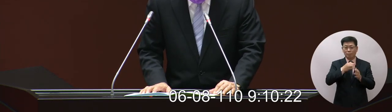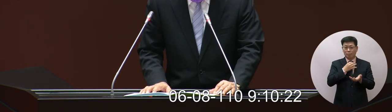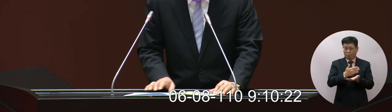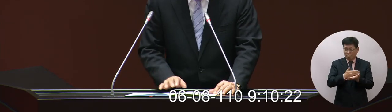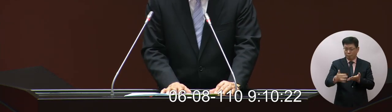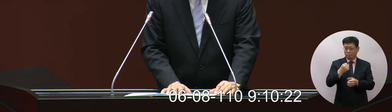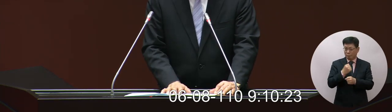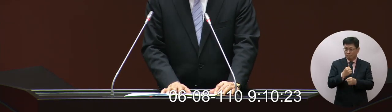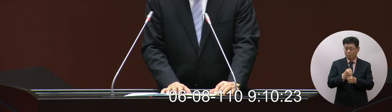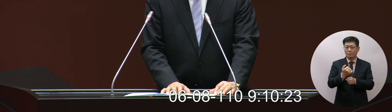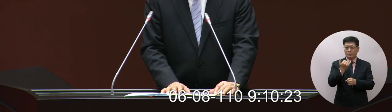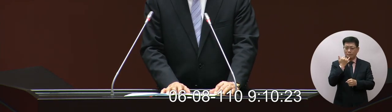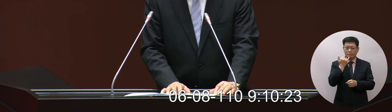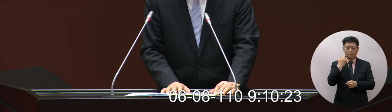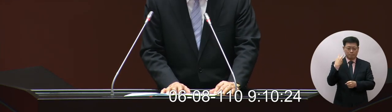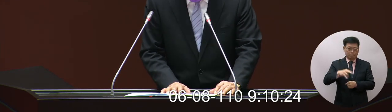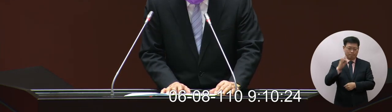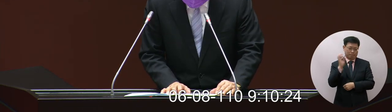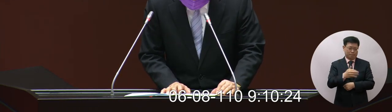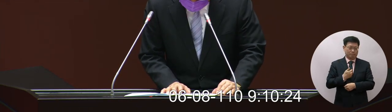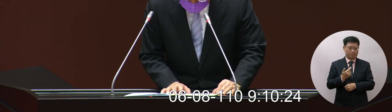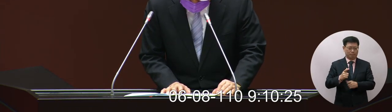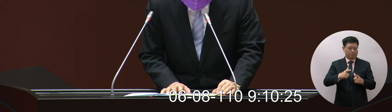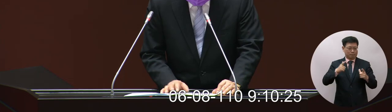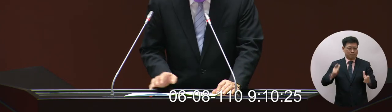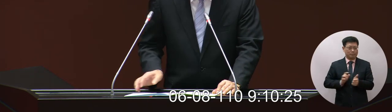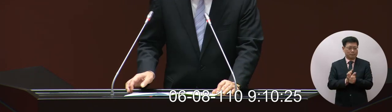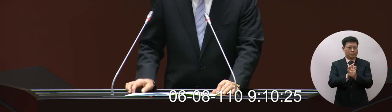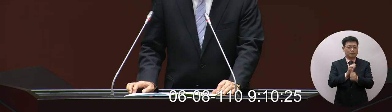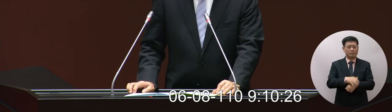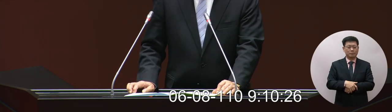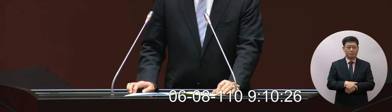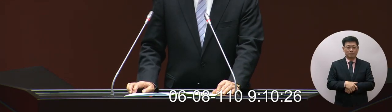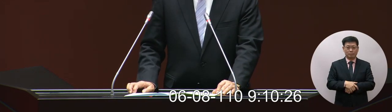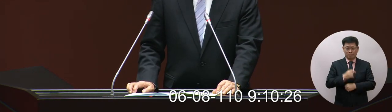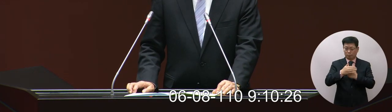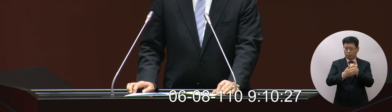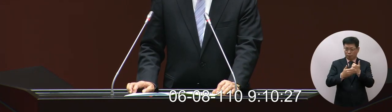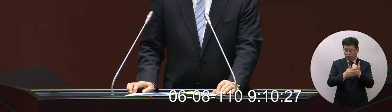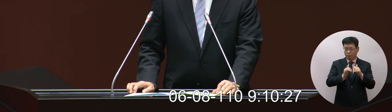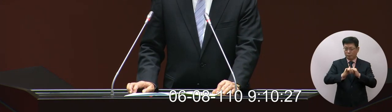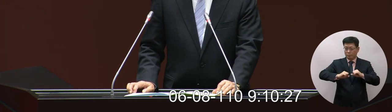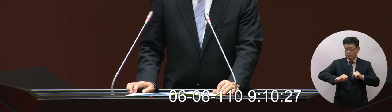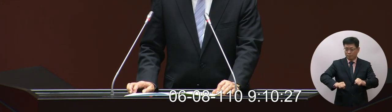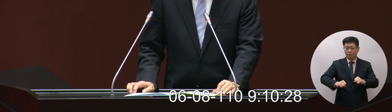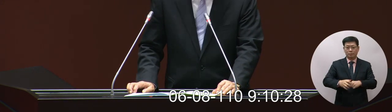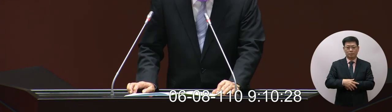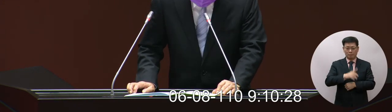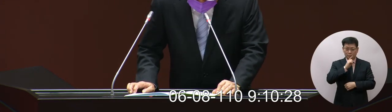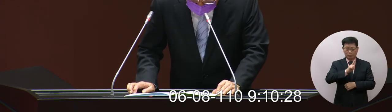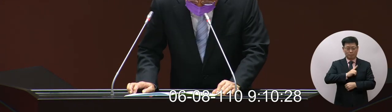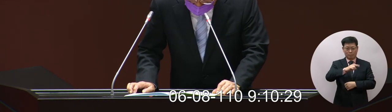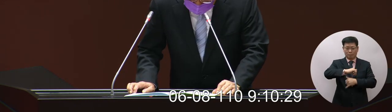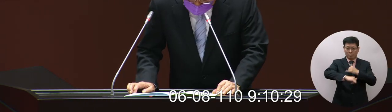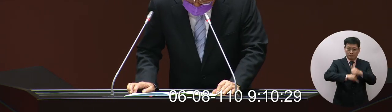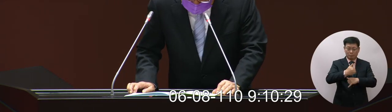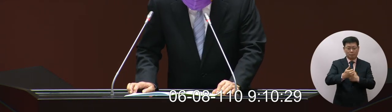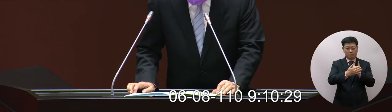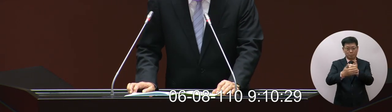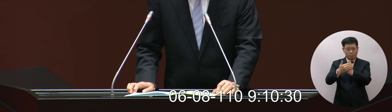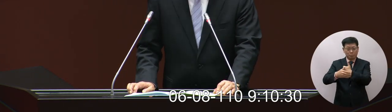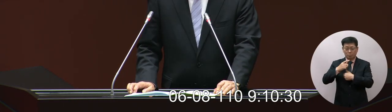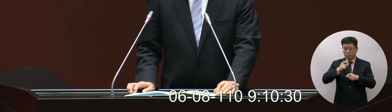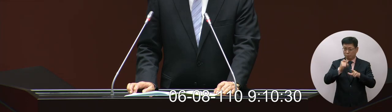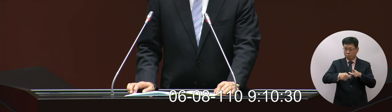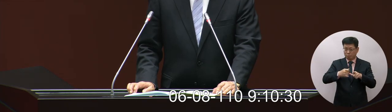困工作能够加速加大推动，守护国人健康与生计。 保障